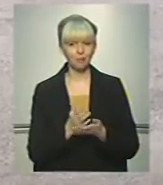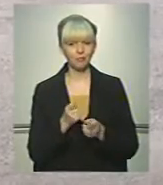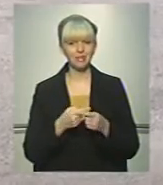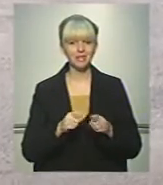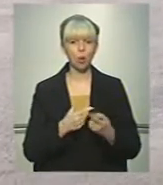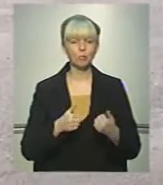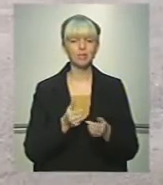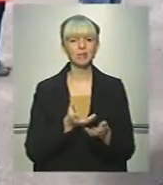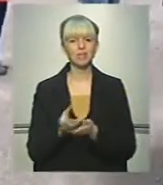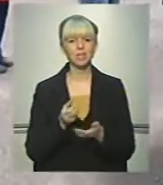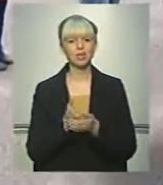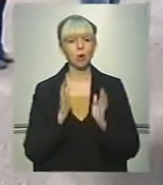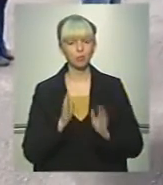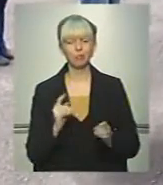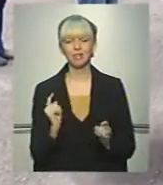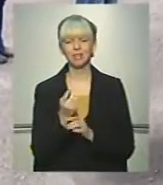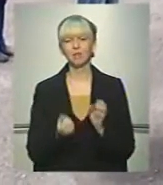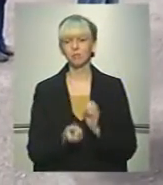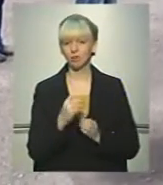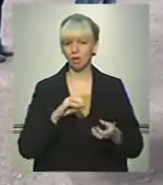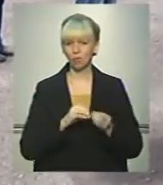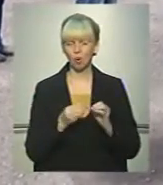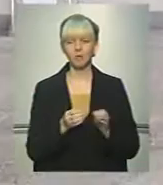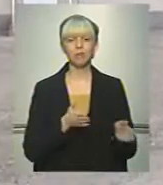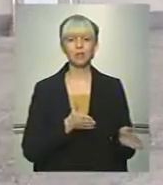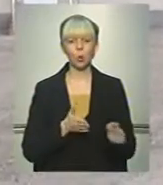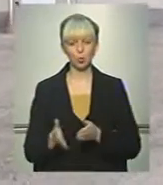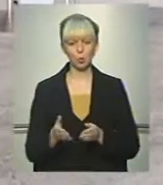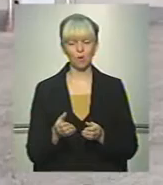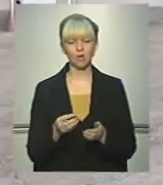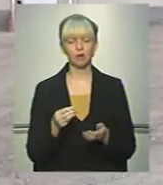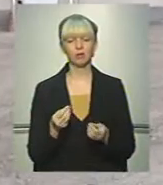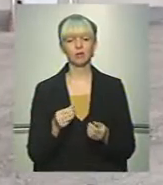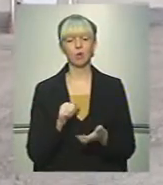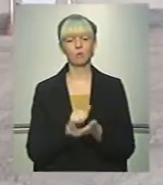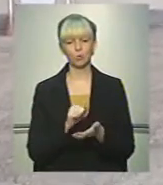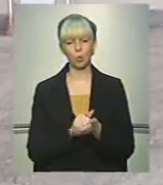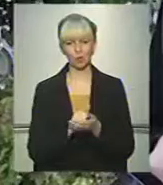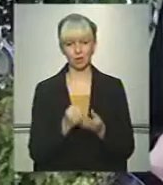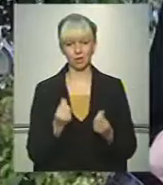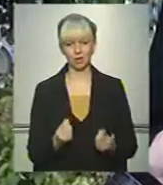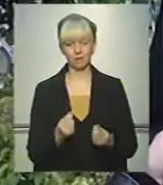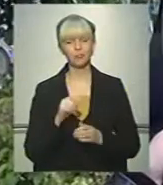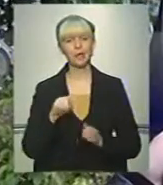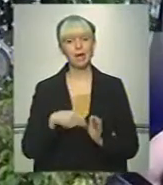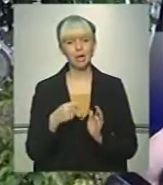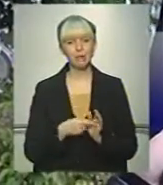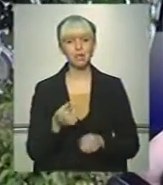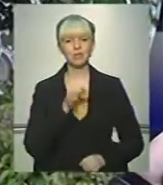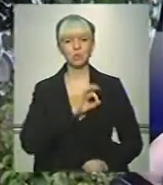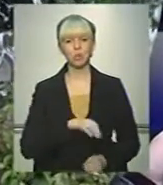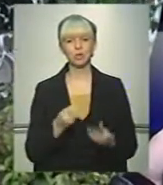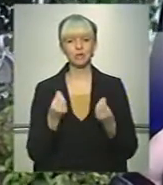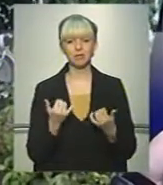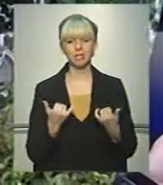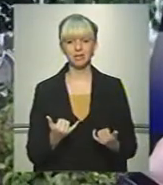об'єкти фінансуватися будуть. Єдине, виникають проблеми із підготовкою кошторисної документації. Питання використання